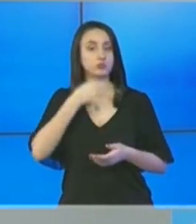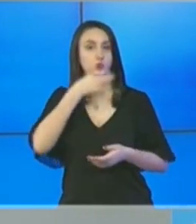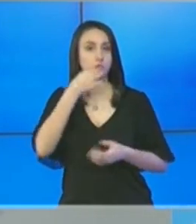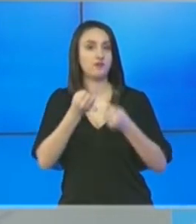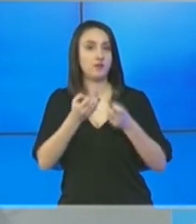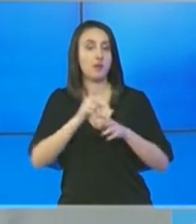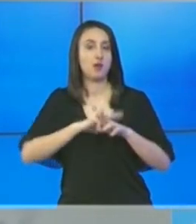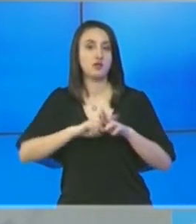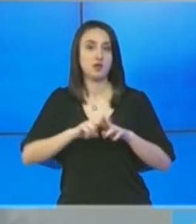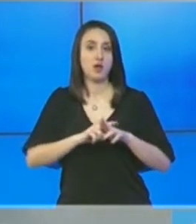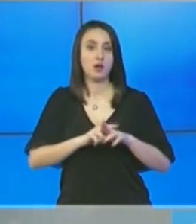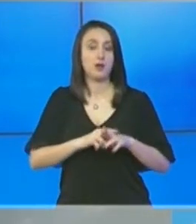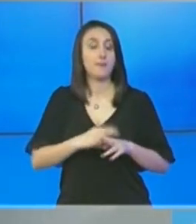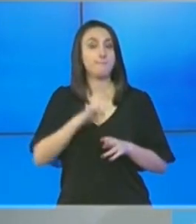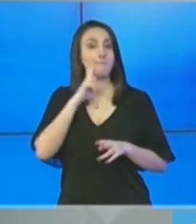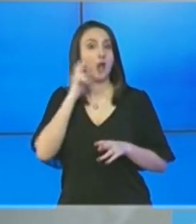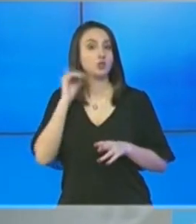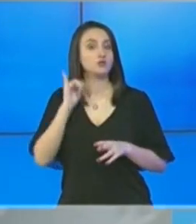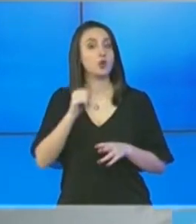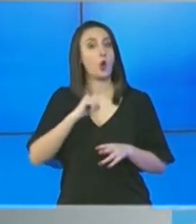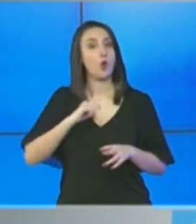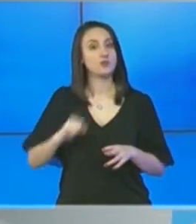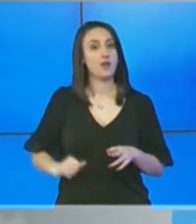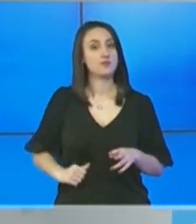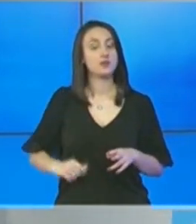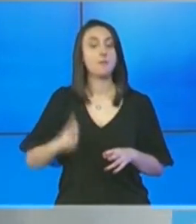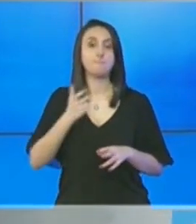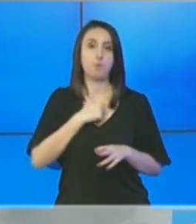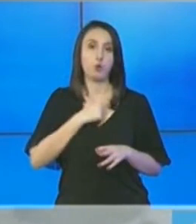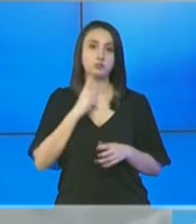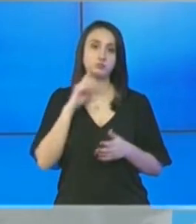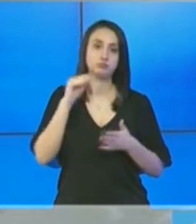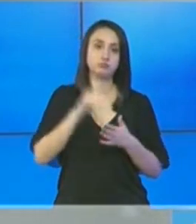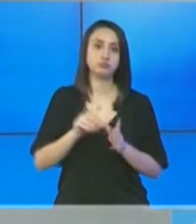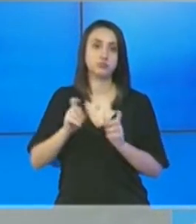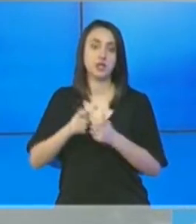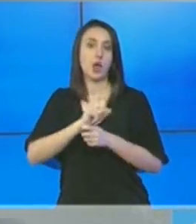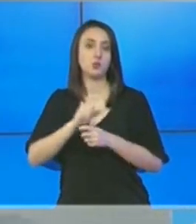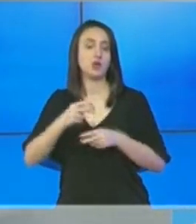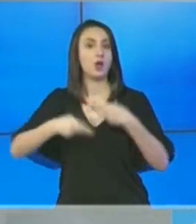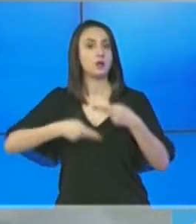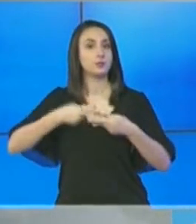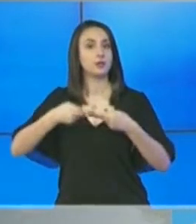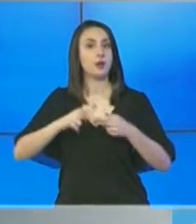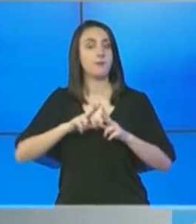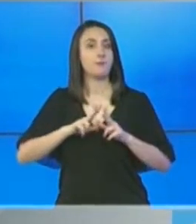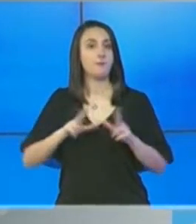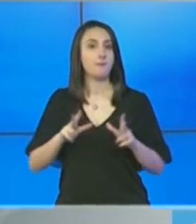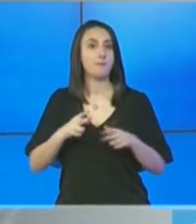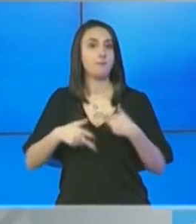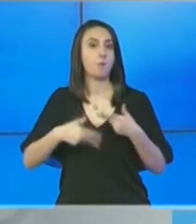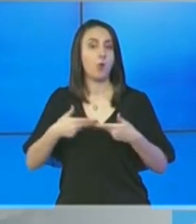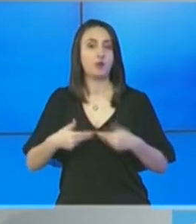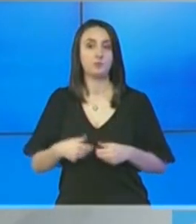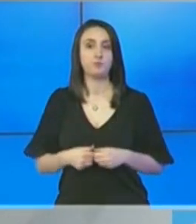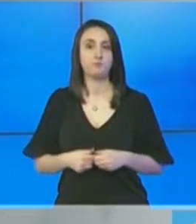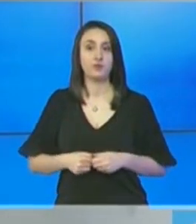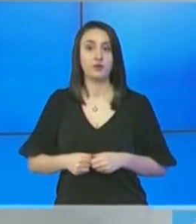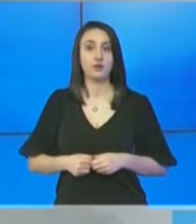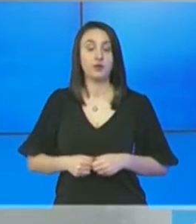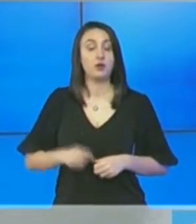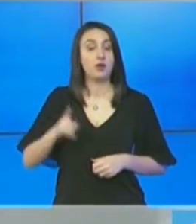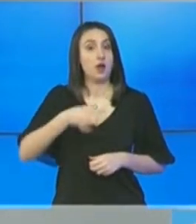informații potrivit cărora județul Brașov, dar și Constanța, ar putea fi puse în carantină din cauza răspândirii agresive a COVID-19. Nelu Tătaru